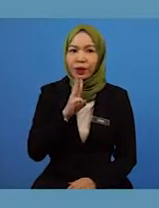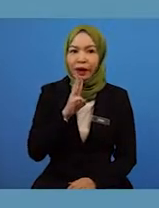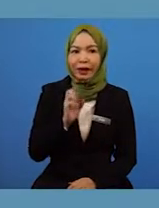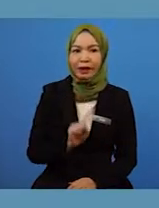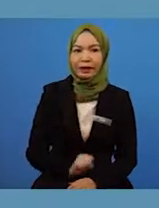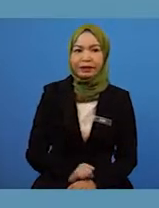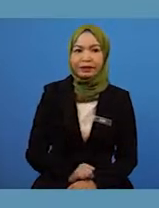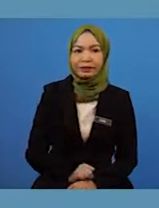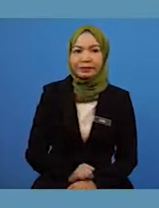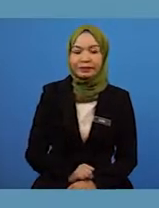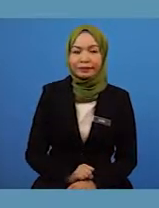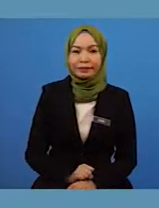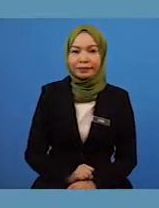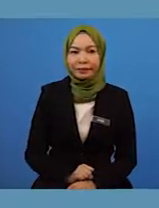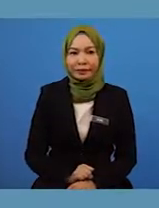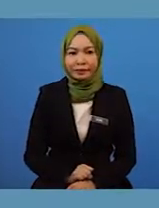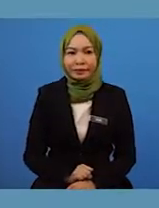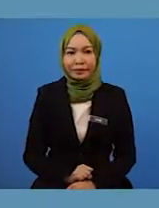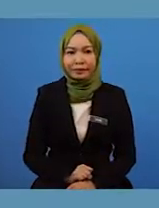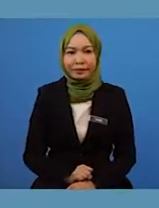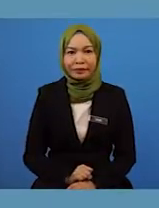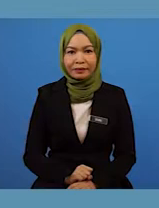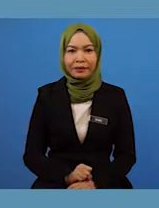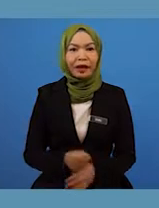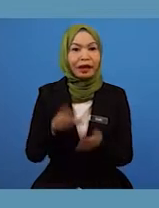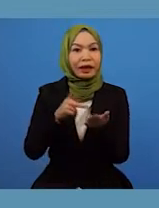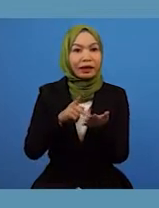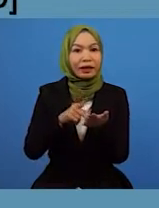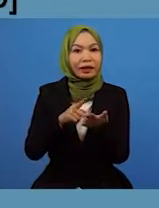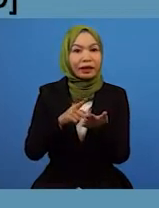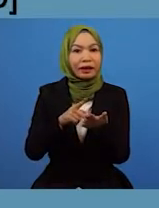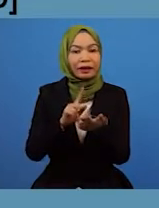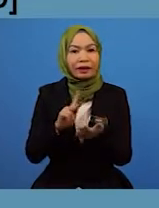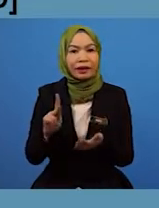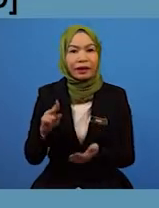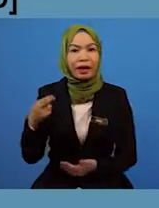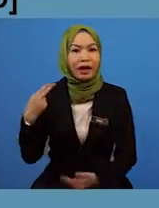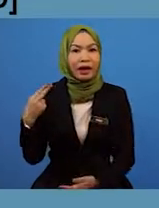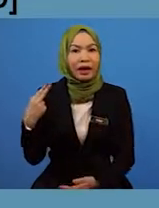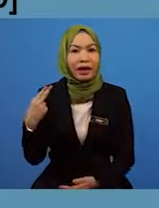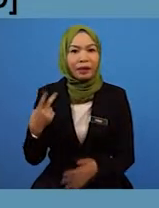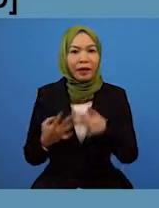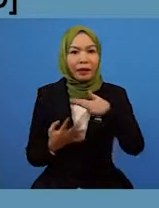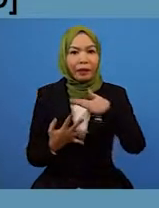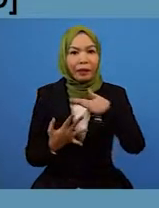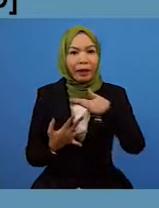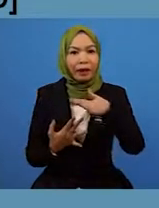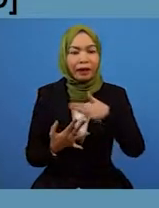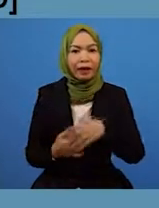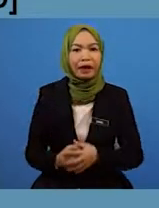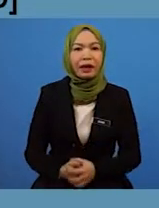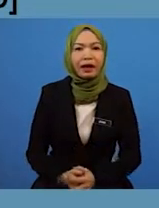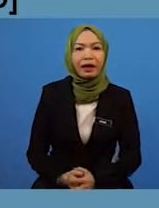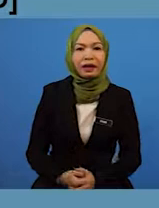Celsius kepada 46 darjah Celsius. Berdasarkan maklumat ini, hitungkan